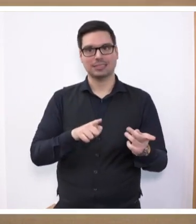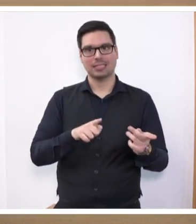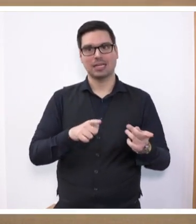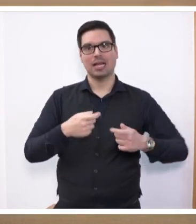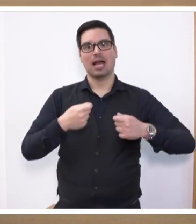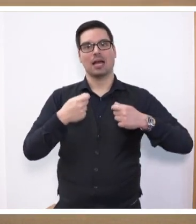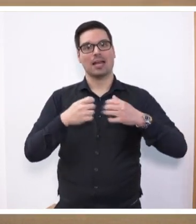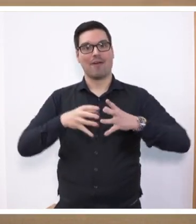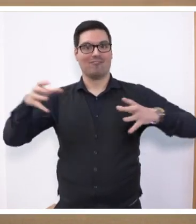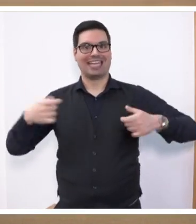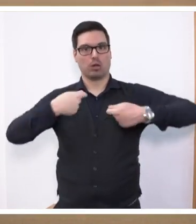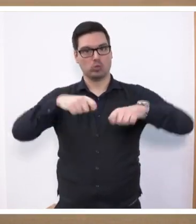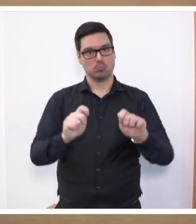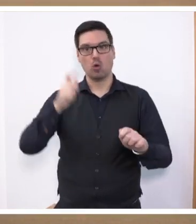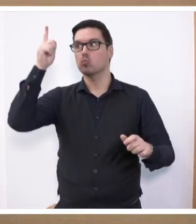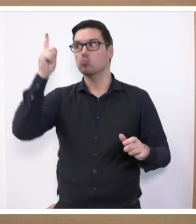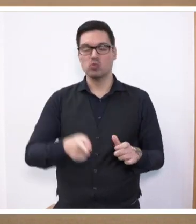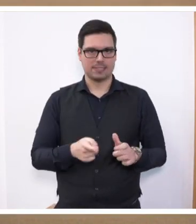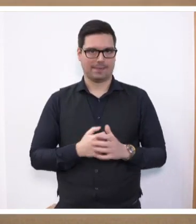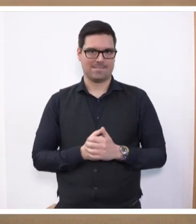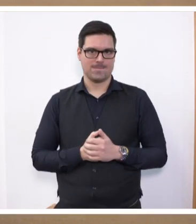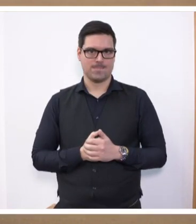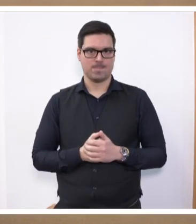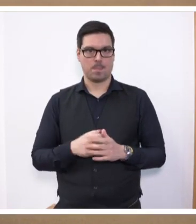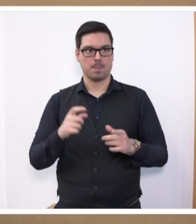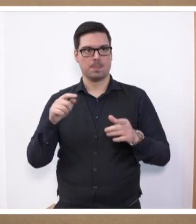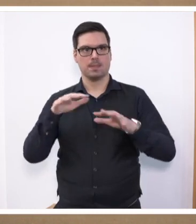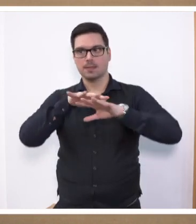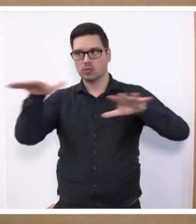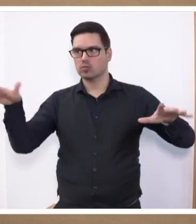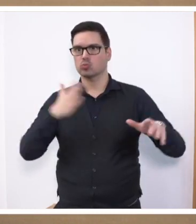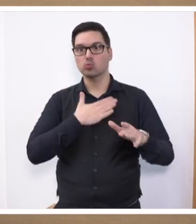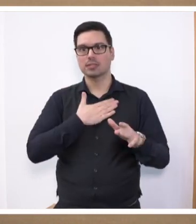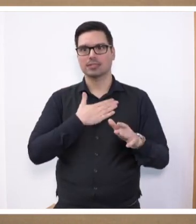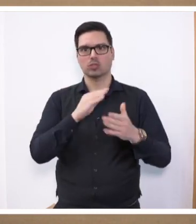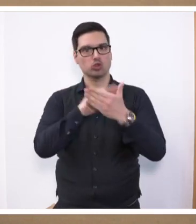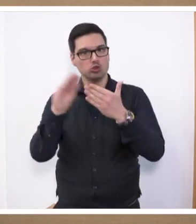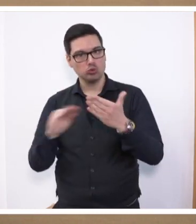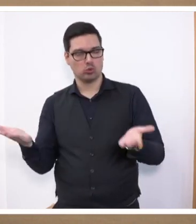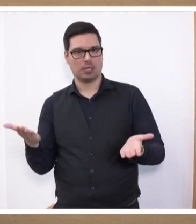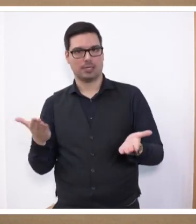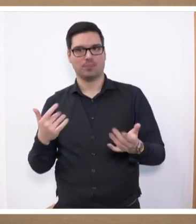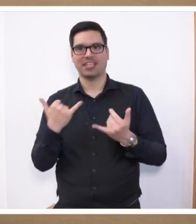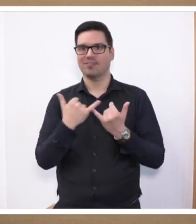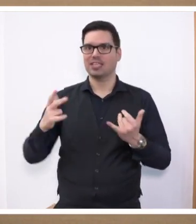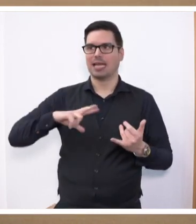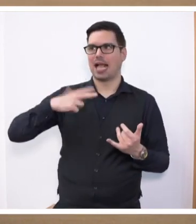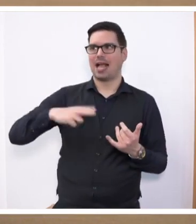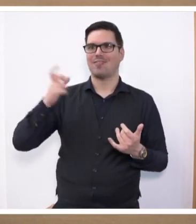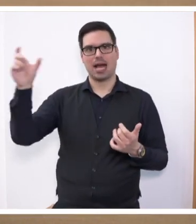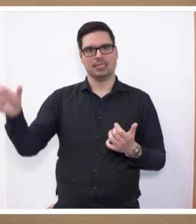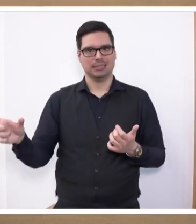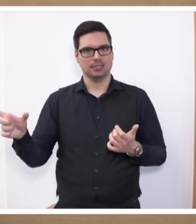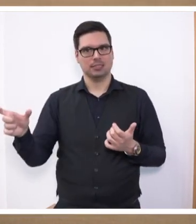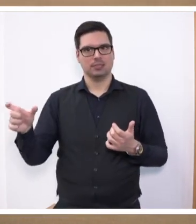notwendig ist. All das wirkt sich natürlich auch auf unsere Schülerinnen und Schüler aus. Wie können wir erwarten, dass die Kinder und Jugendlichen in